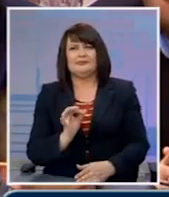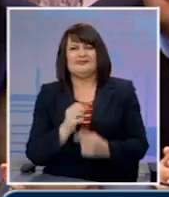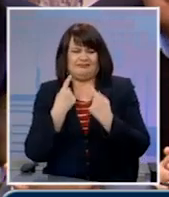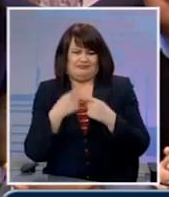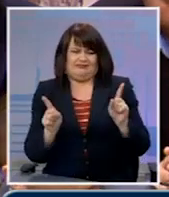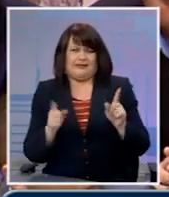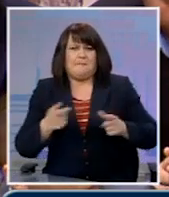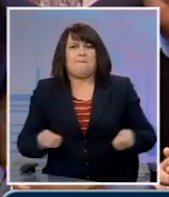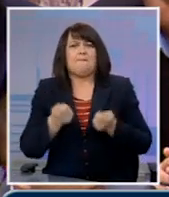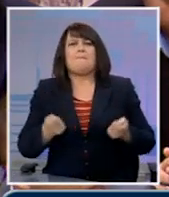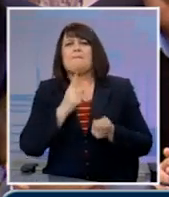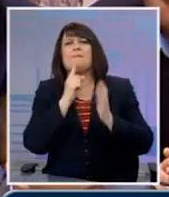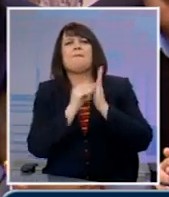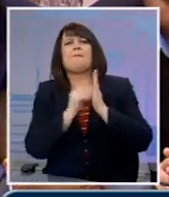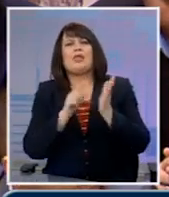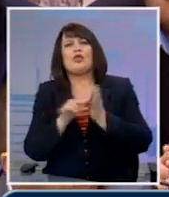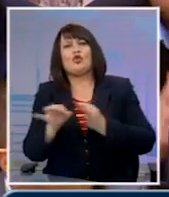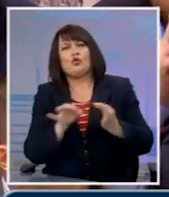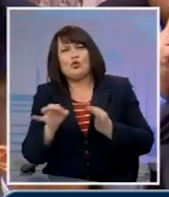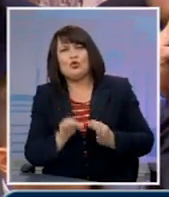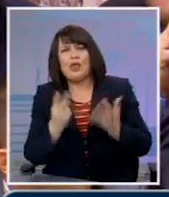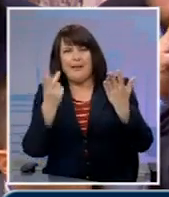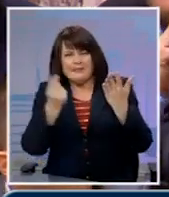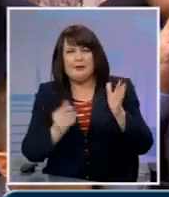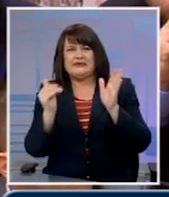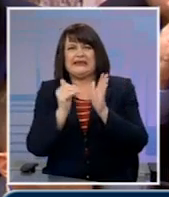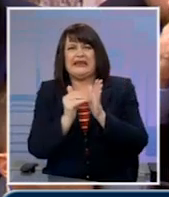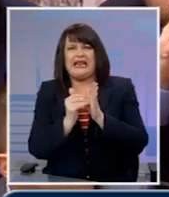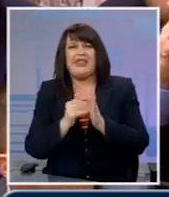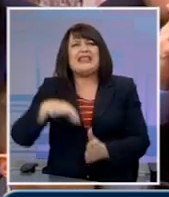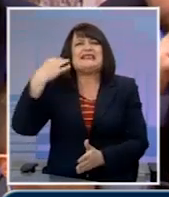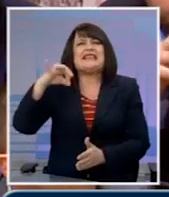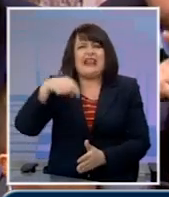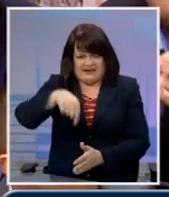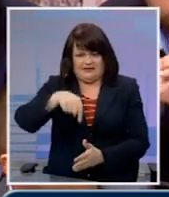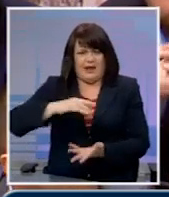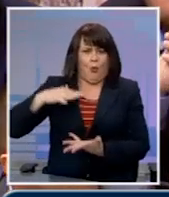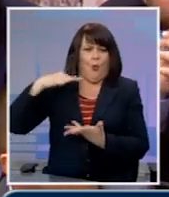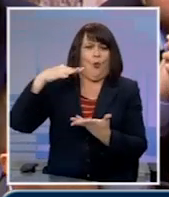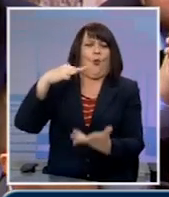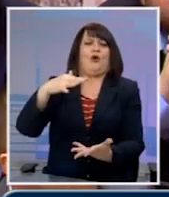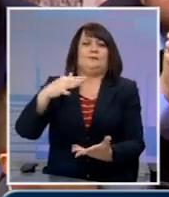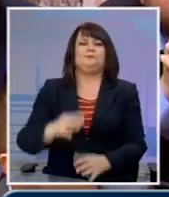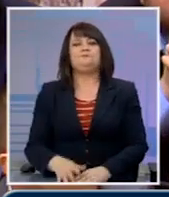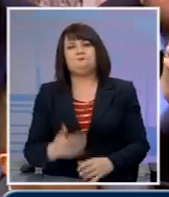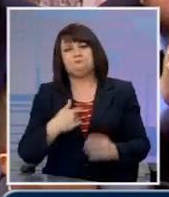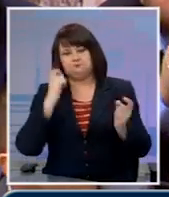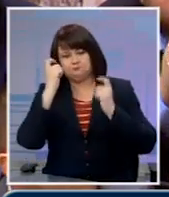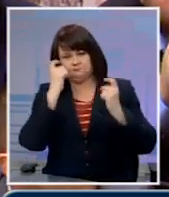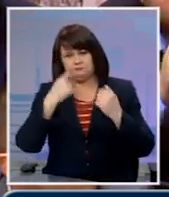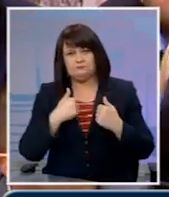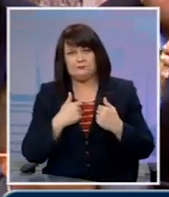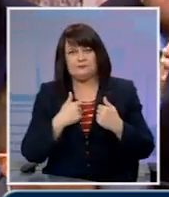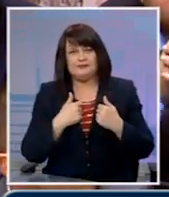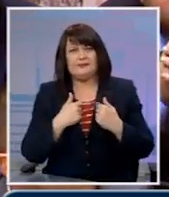πράξεις όπως το νομοσχέδιο των 7.500 σελίδων αναρωτιέμαι αν υπάρχει